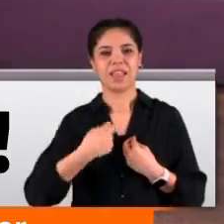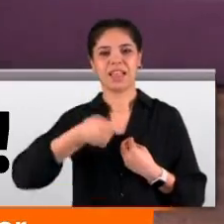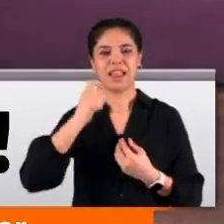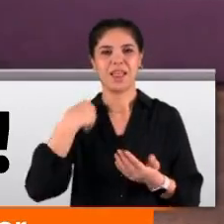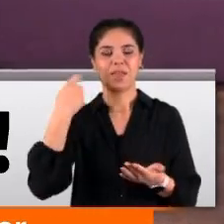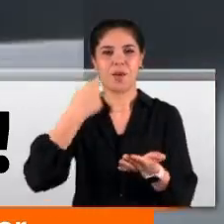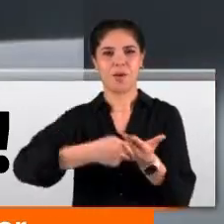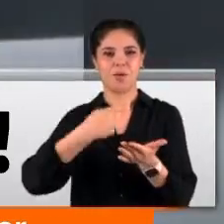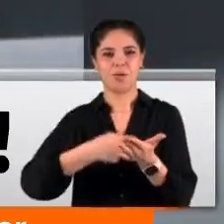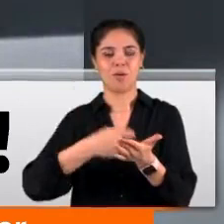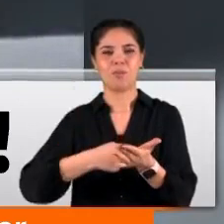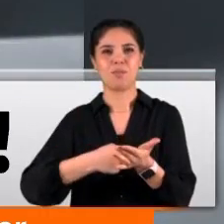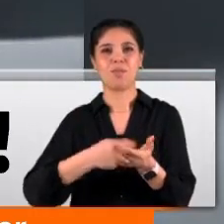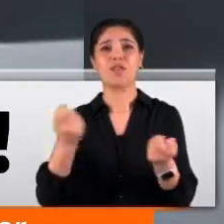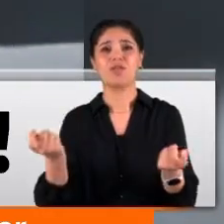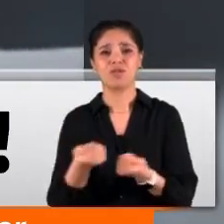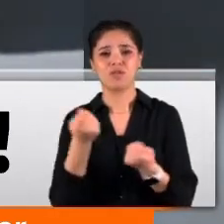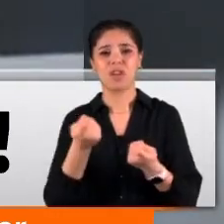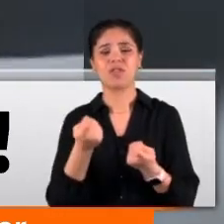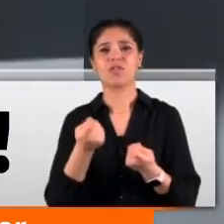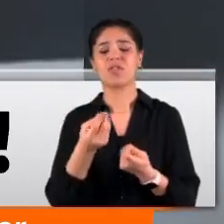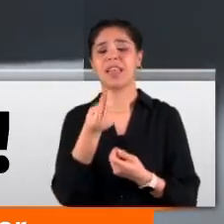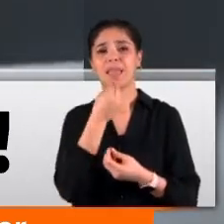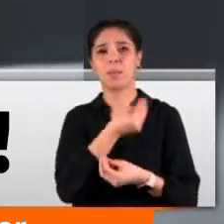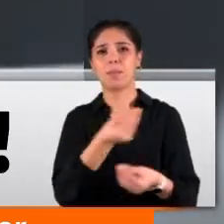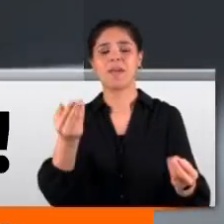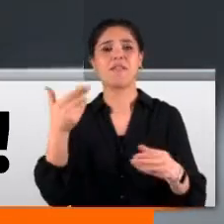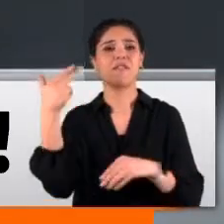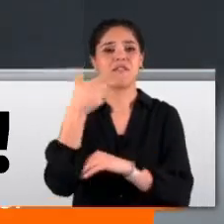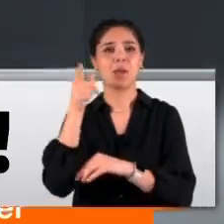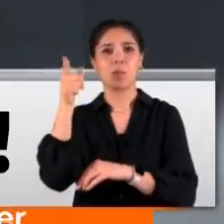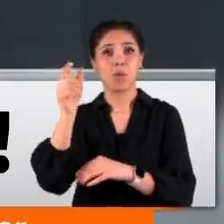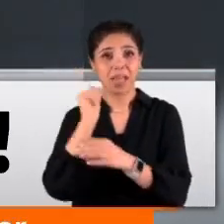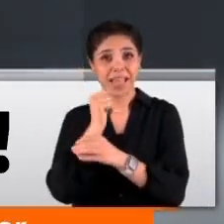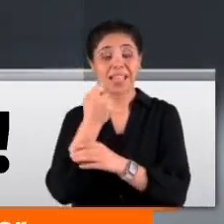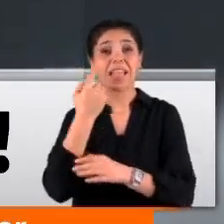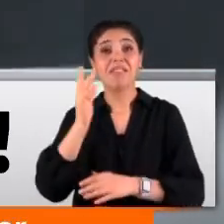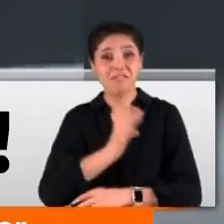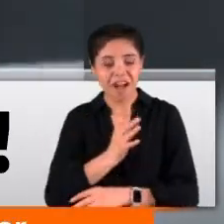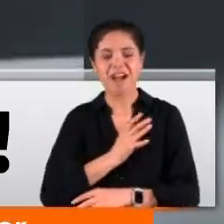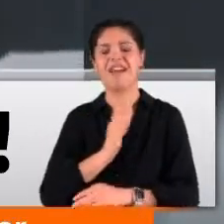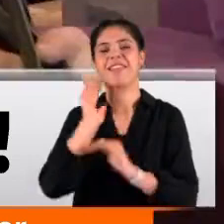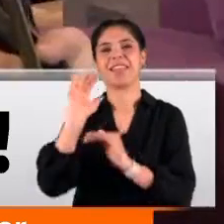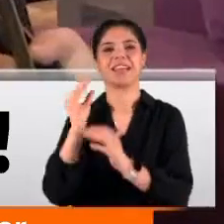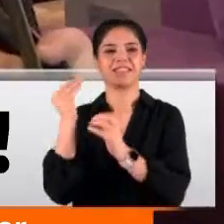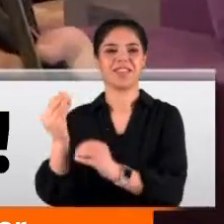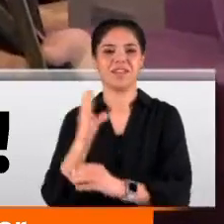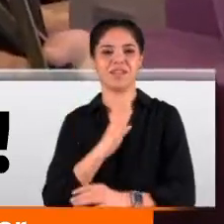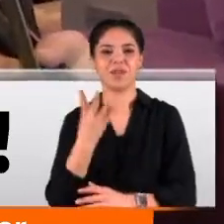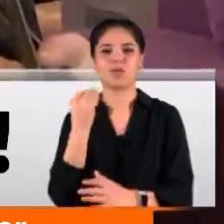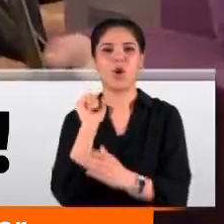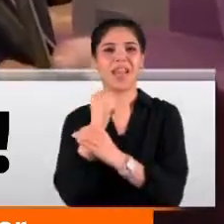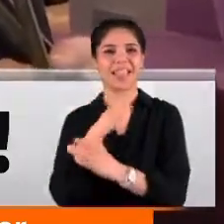ödeyerek kapattım o borcu. Çalıştığı online gıda dağıtım firması İncir'in bu yeteneği karşısında kayıtsız kalmadı. Çok